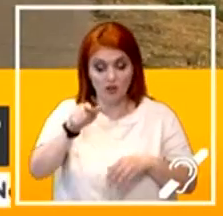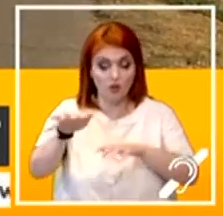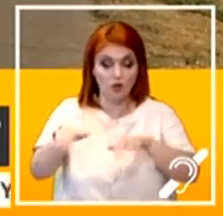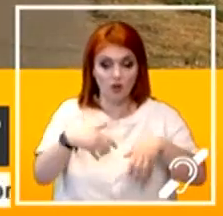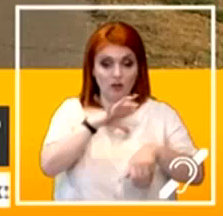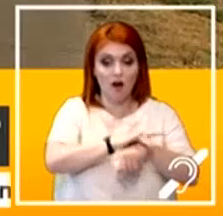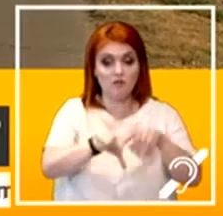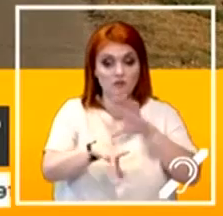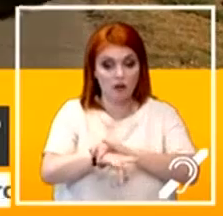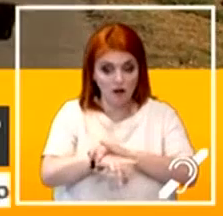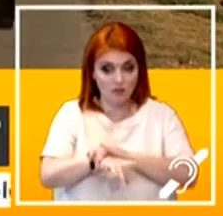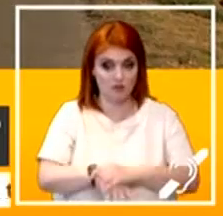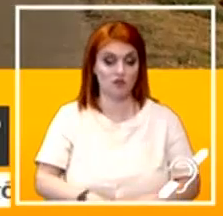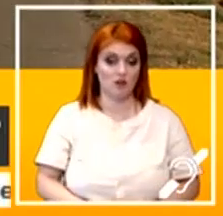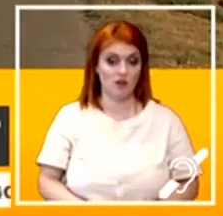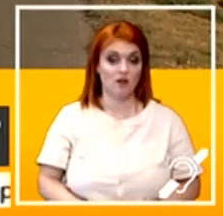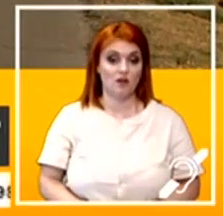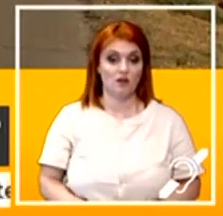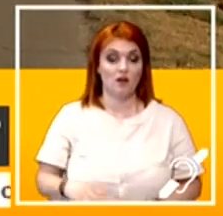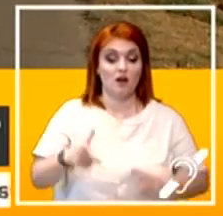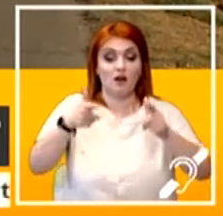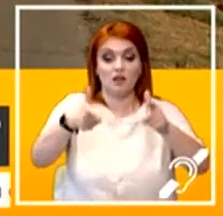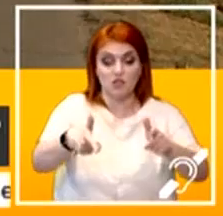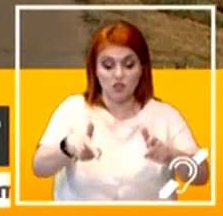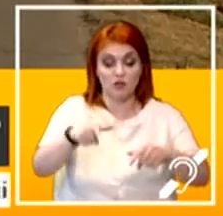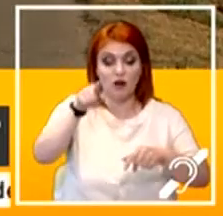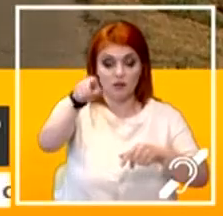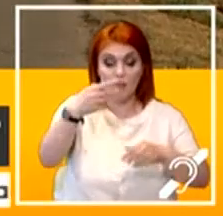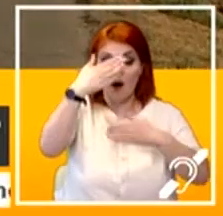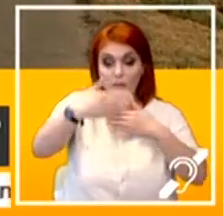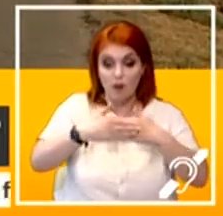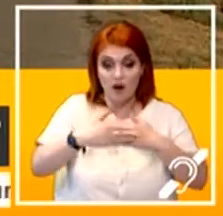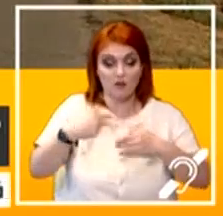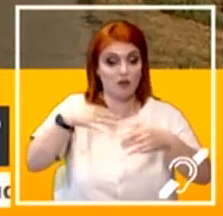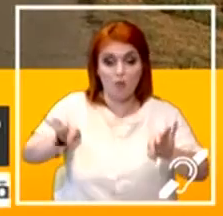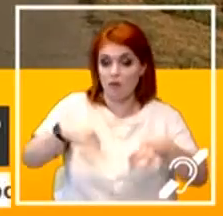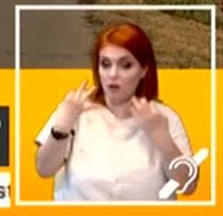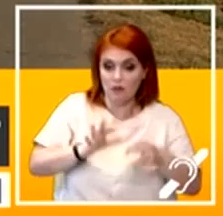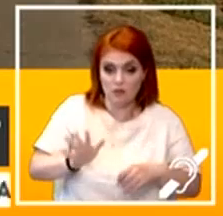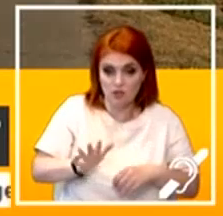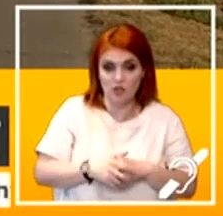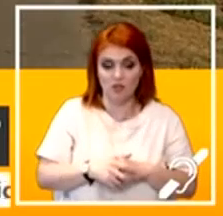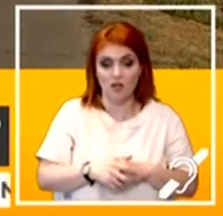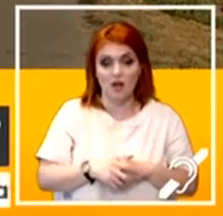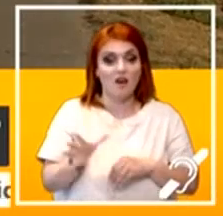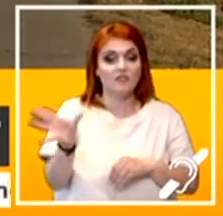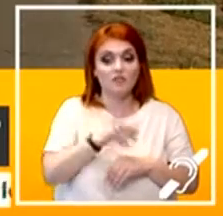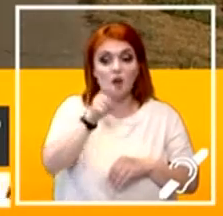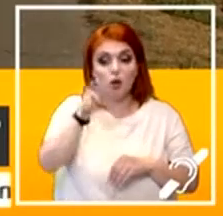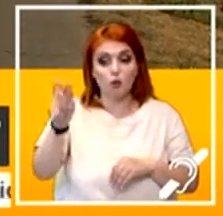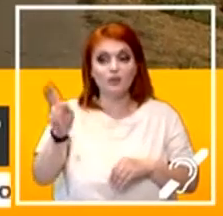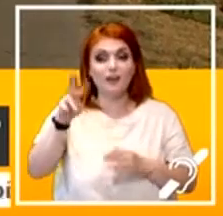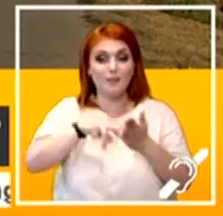ostatici. La fel, accesul în zonă este îngrădit, iar toți pasagerii care urmau să